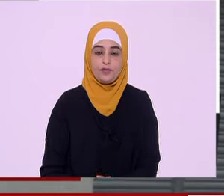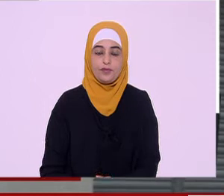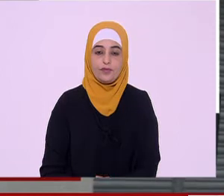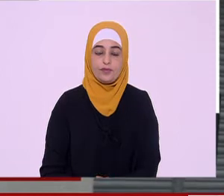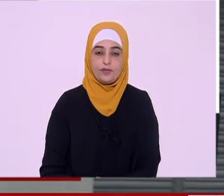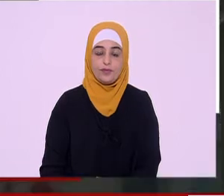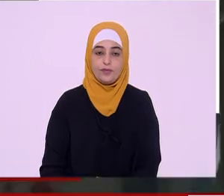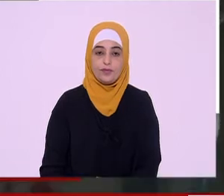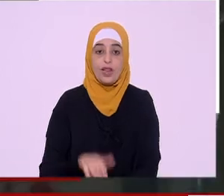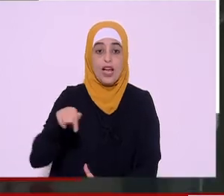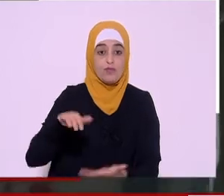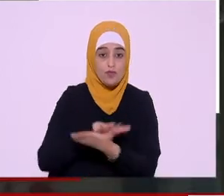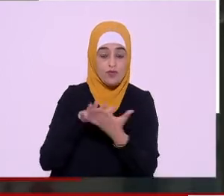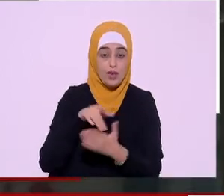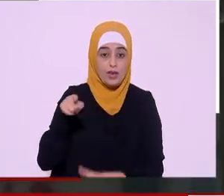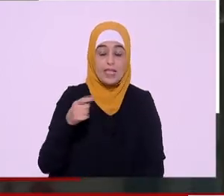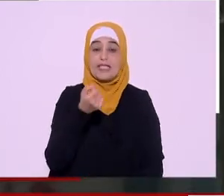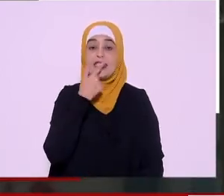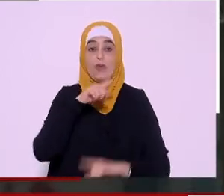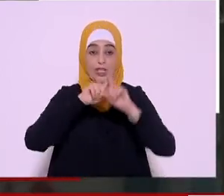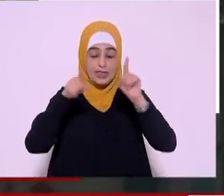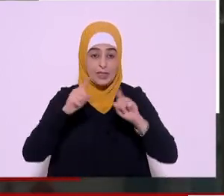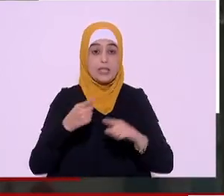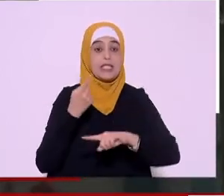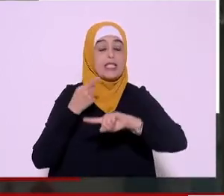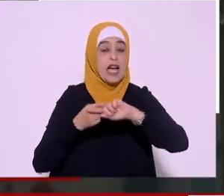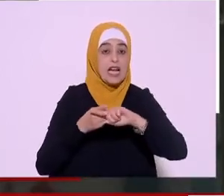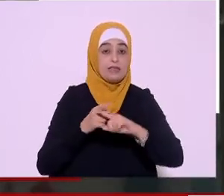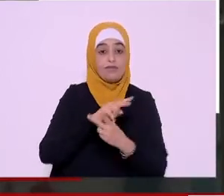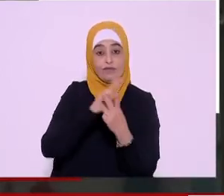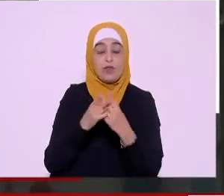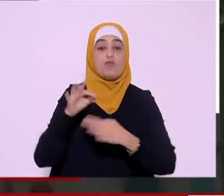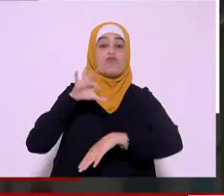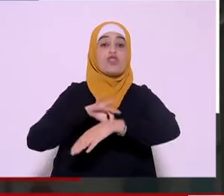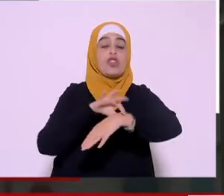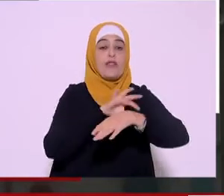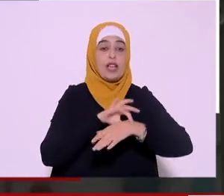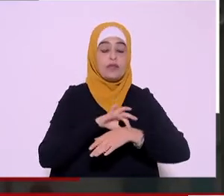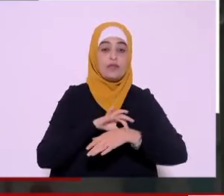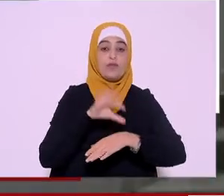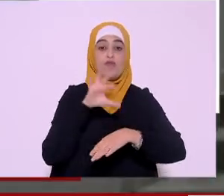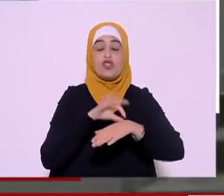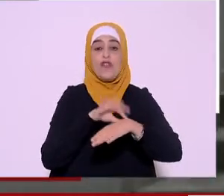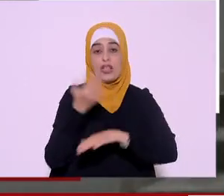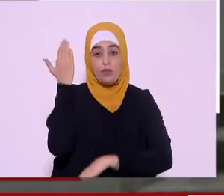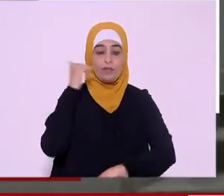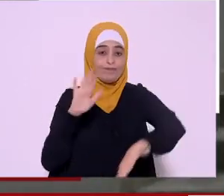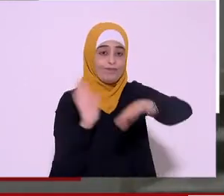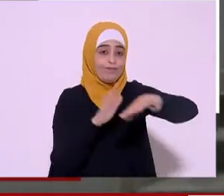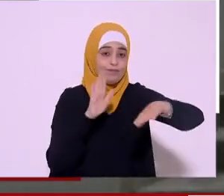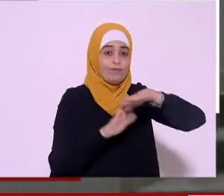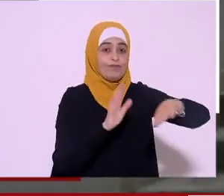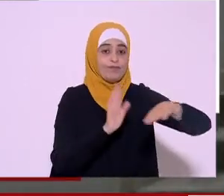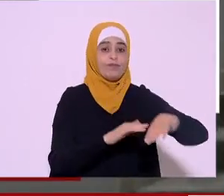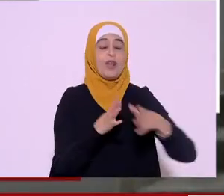طبعا الأزمة لم تطل قطاع الصيدليات فقط، بل تخطتها أيضا إلى المستشفيات التي تطلق منذ فترة إنذارات